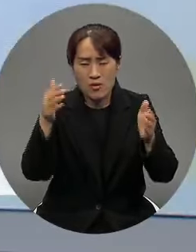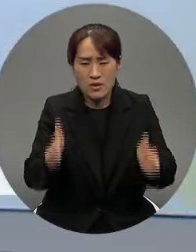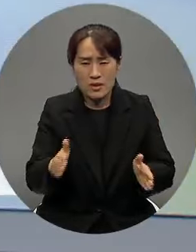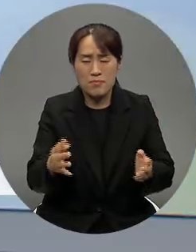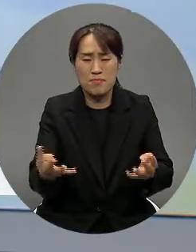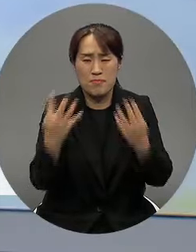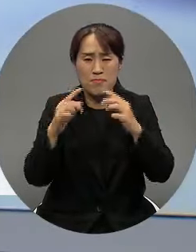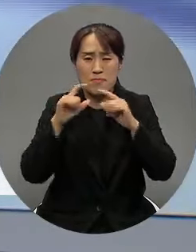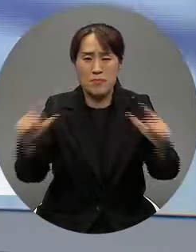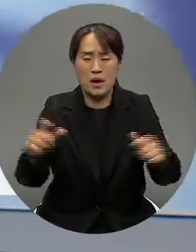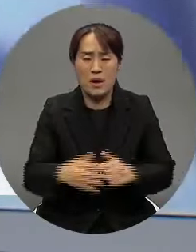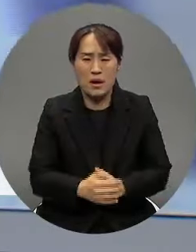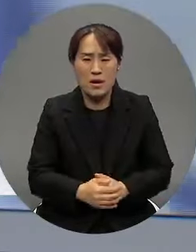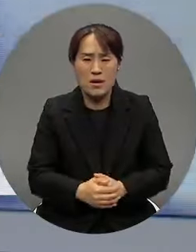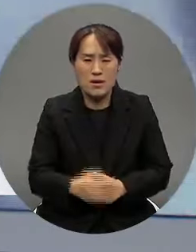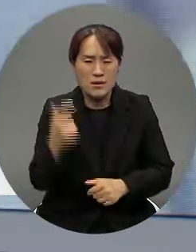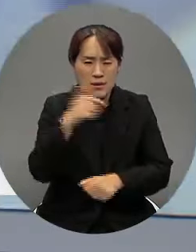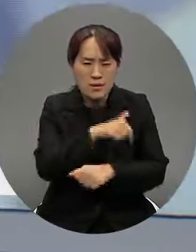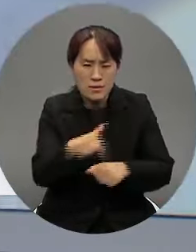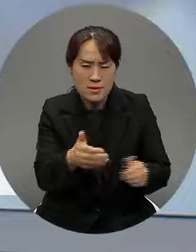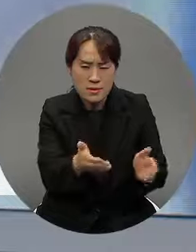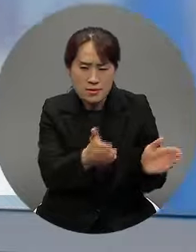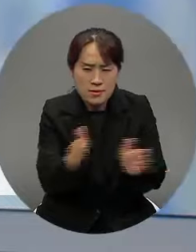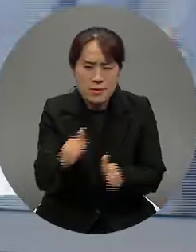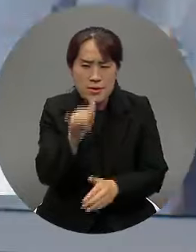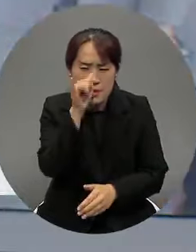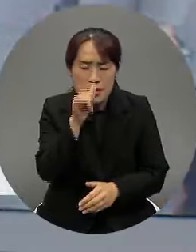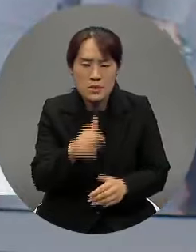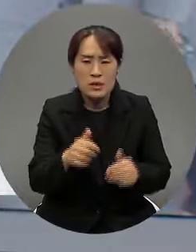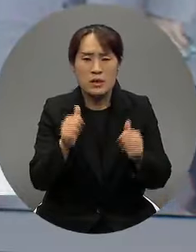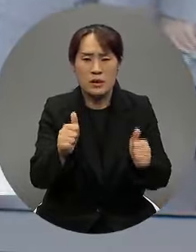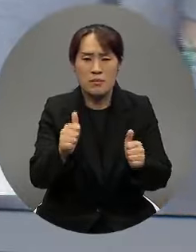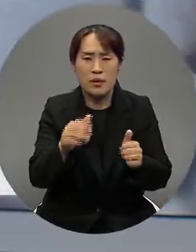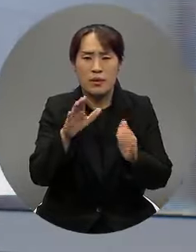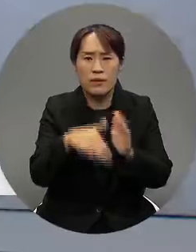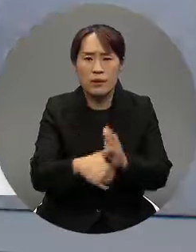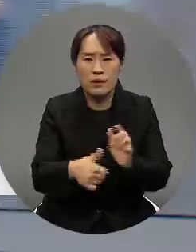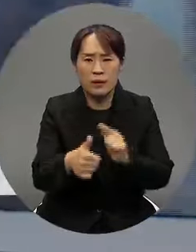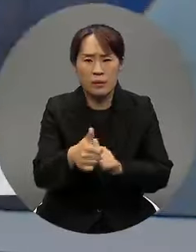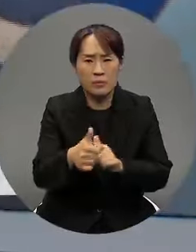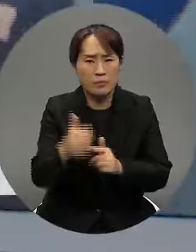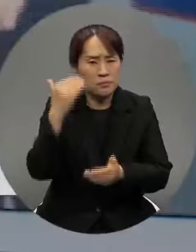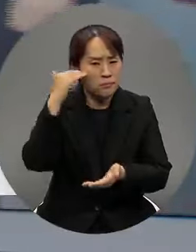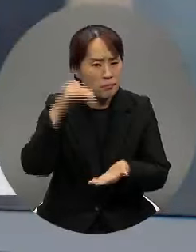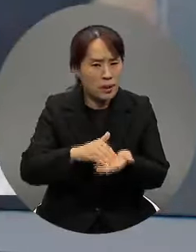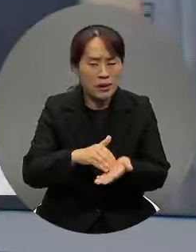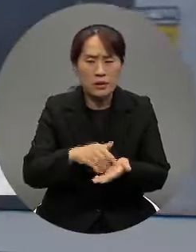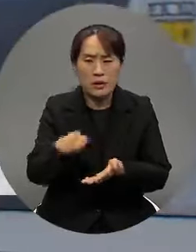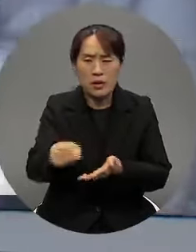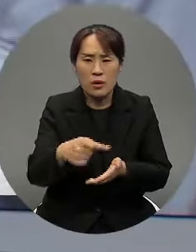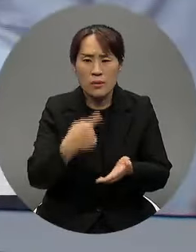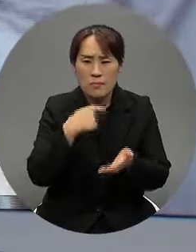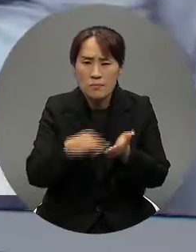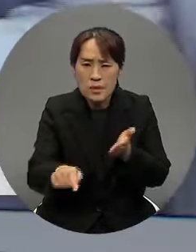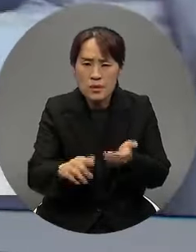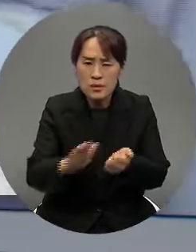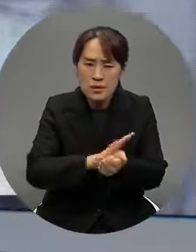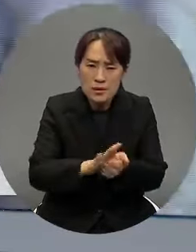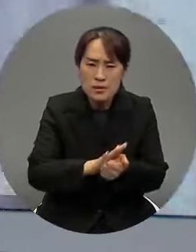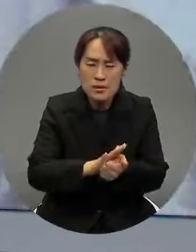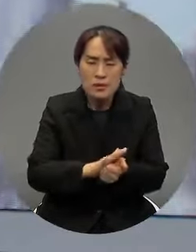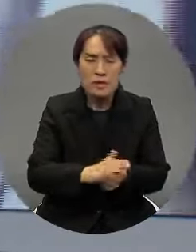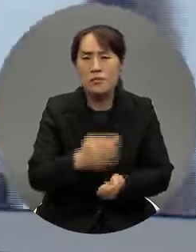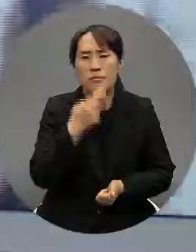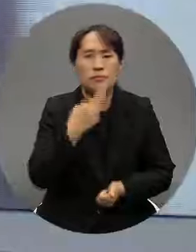선고됐습니다 치밀하게 범행을 준비했는데 재판 과정에서도 반성이나 피해 회복을 위한 노력을 전혀하지